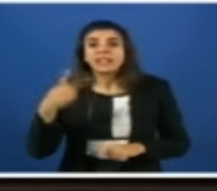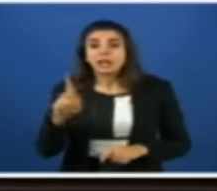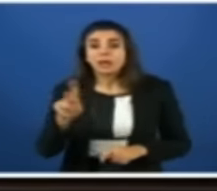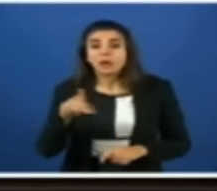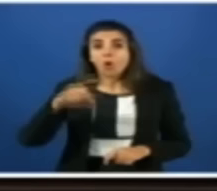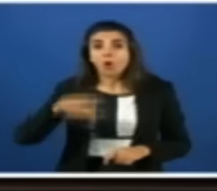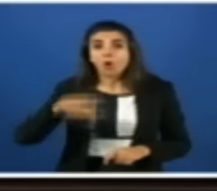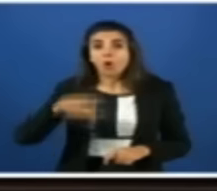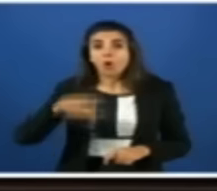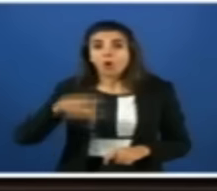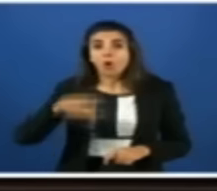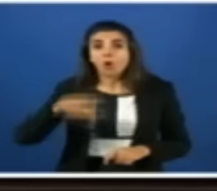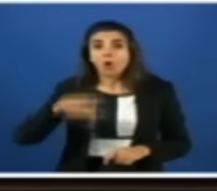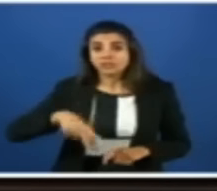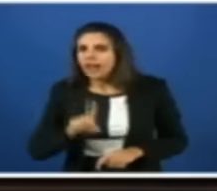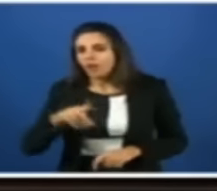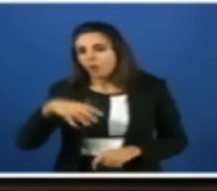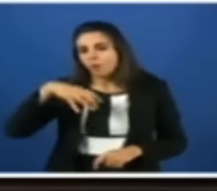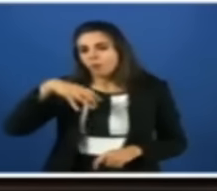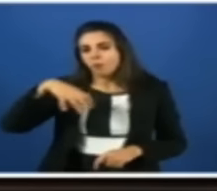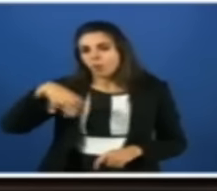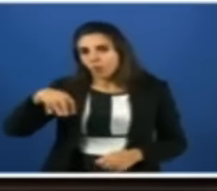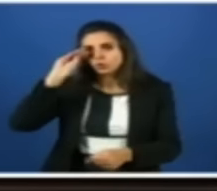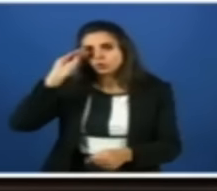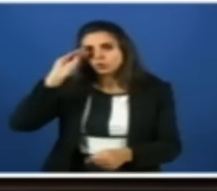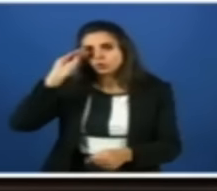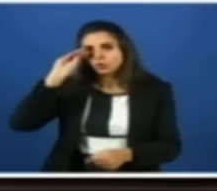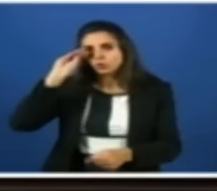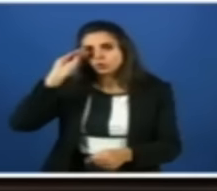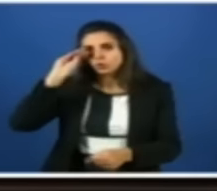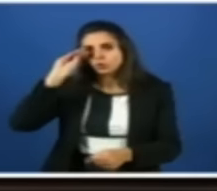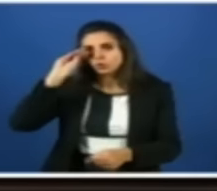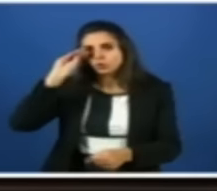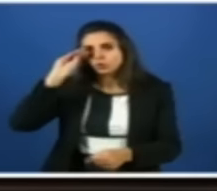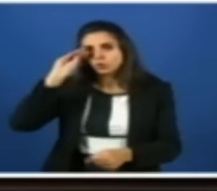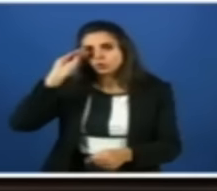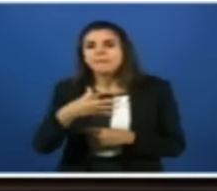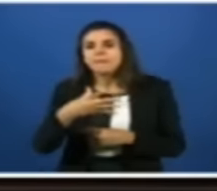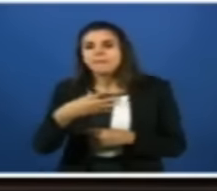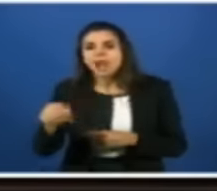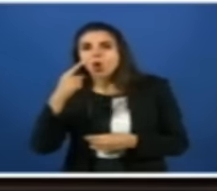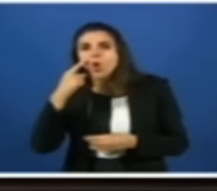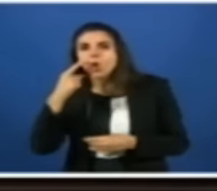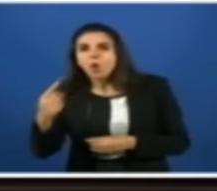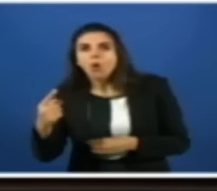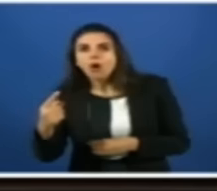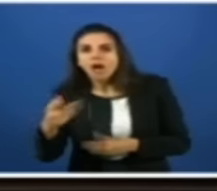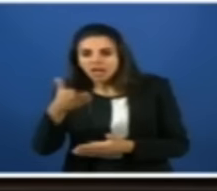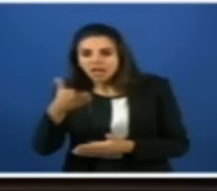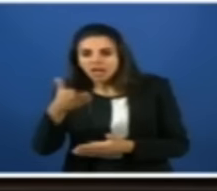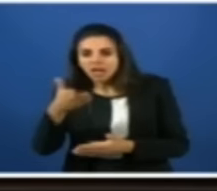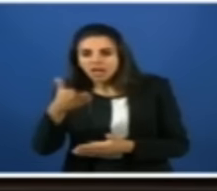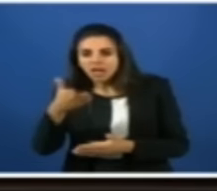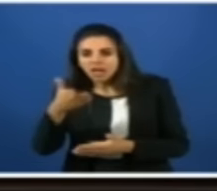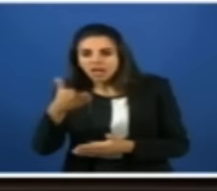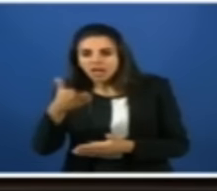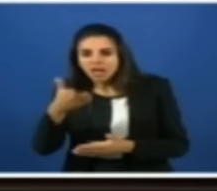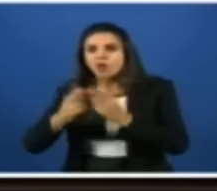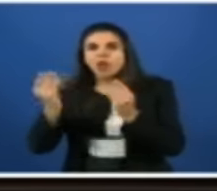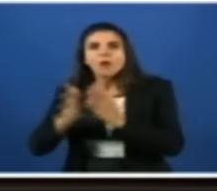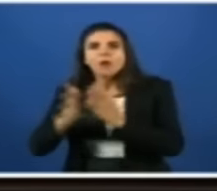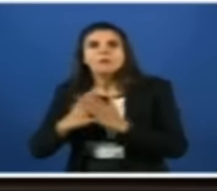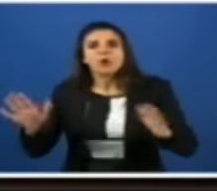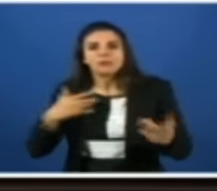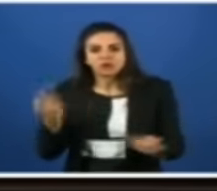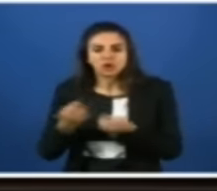2018'de ilk etabını 90 milyonluk kısmı bile dünyanın en büyüğü. Onu da